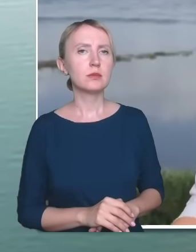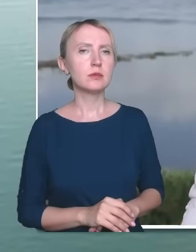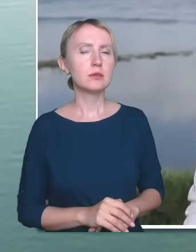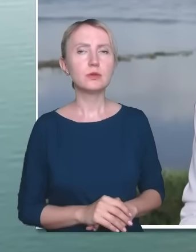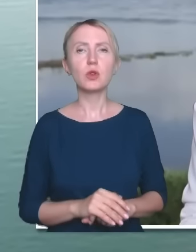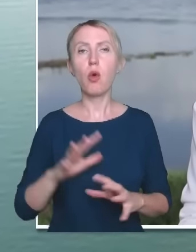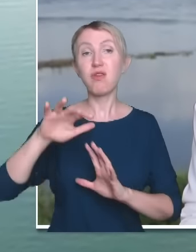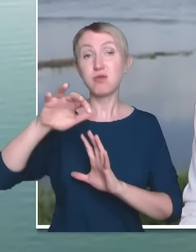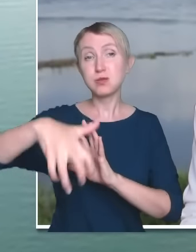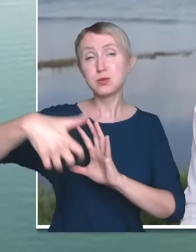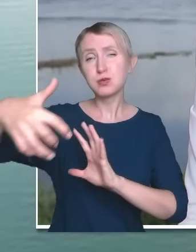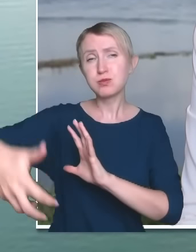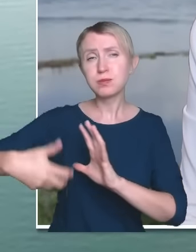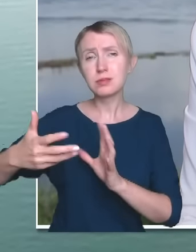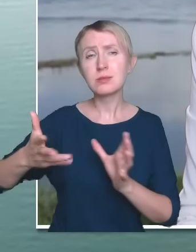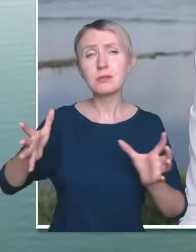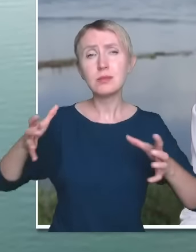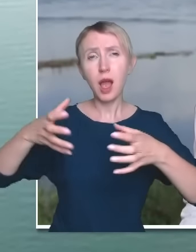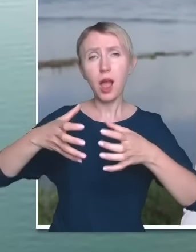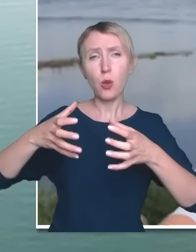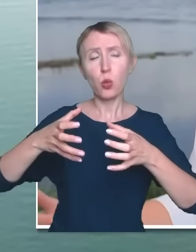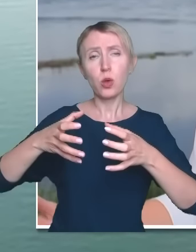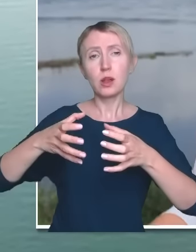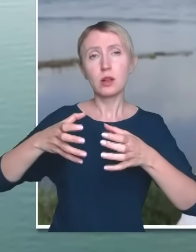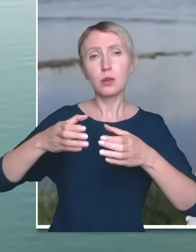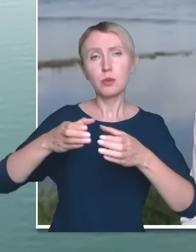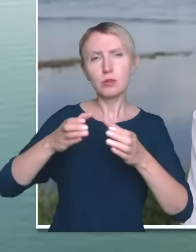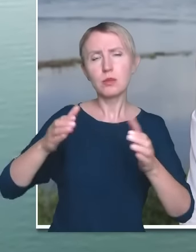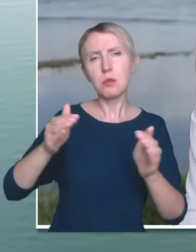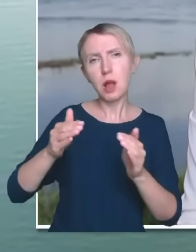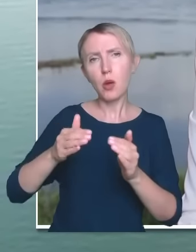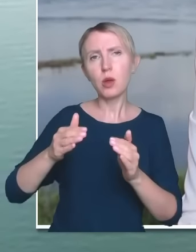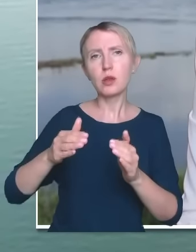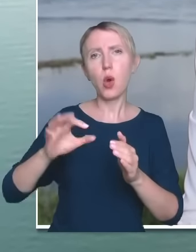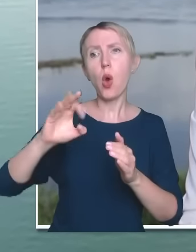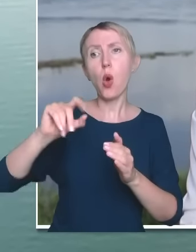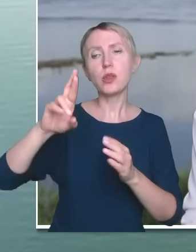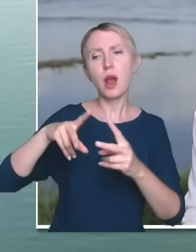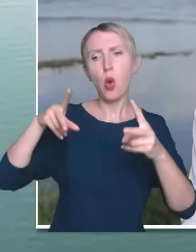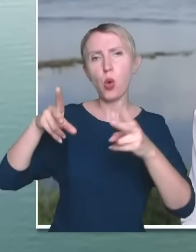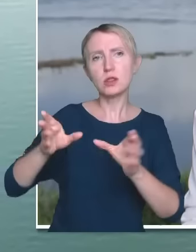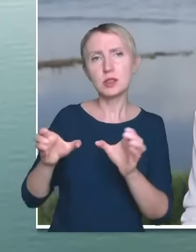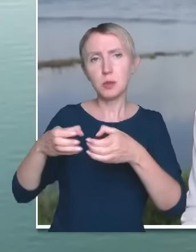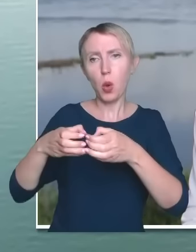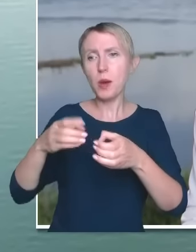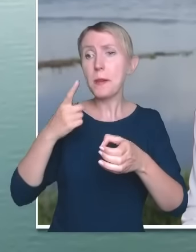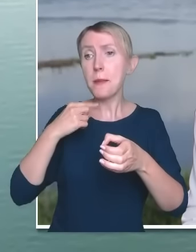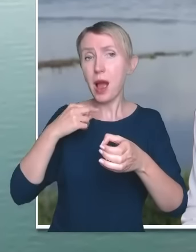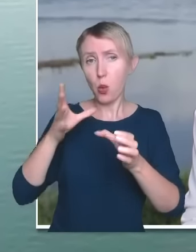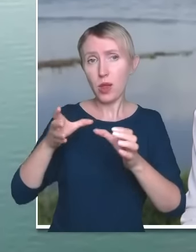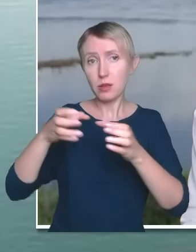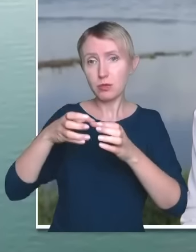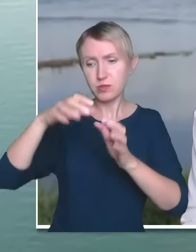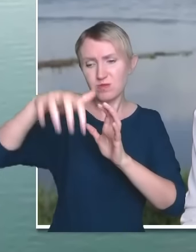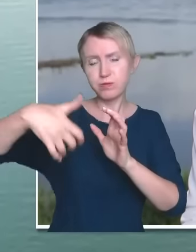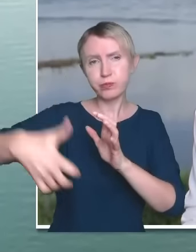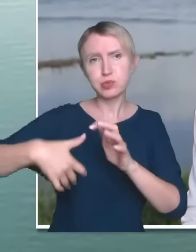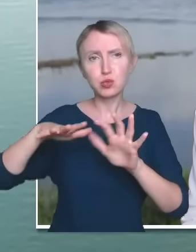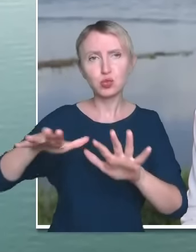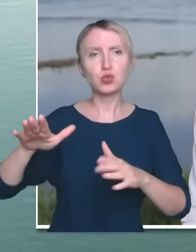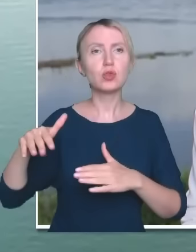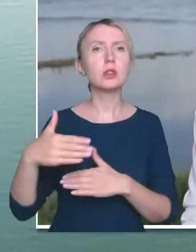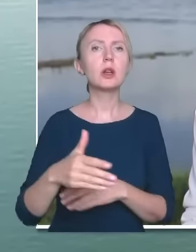Wyłowiono z dość małego, paradoksalnie w porównaniu do całej Odry zbiornika. I też z jej wypowiedzi wychodzi